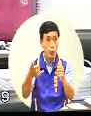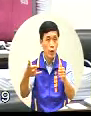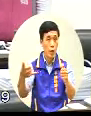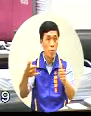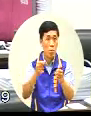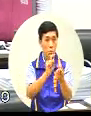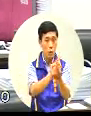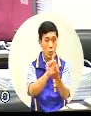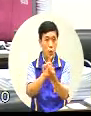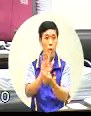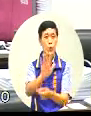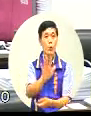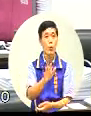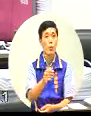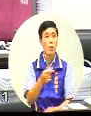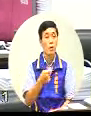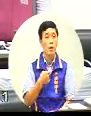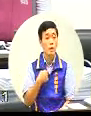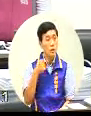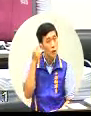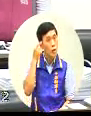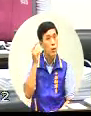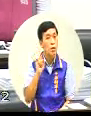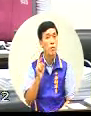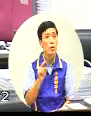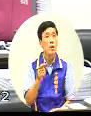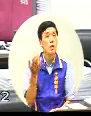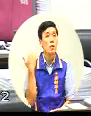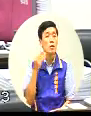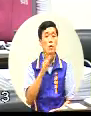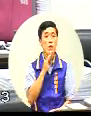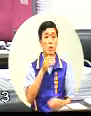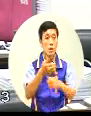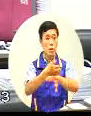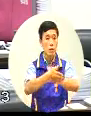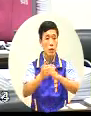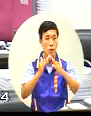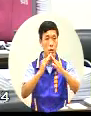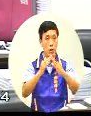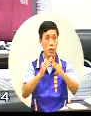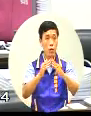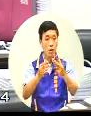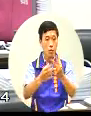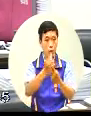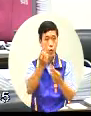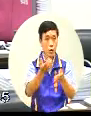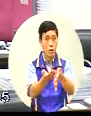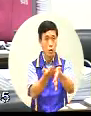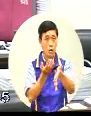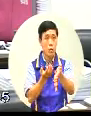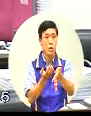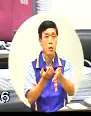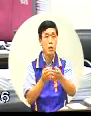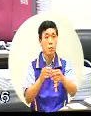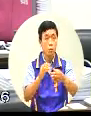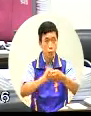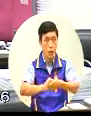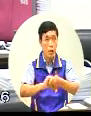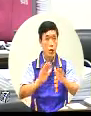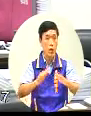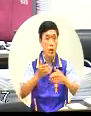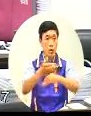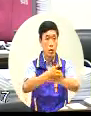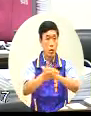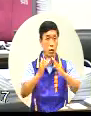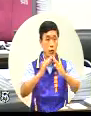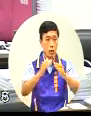我是想说，因为之前那个是县市合并之前做了决议嘛，而你这边县市合并之后，是我